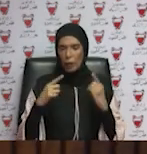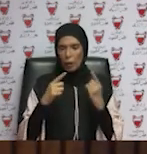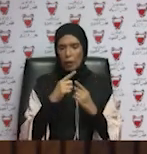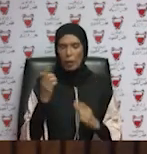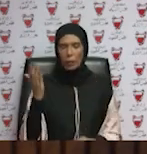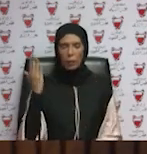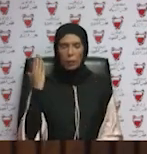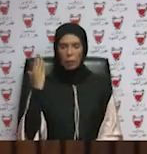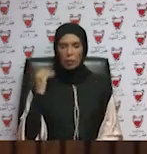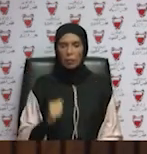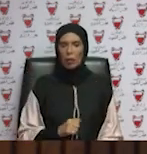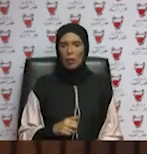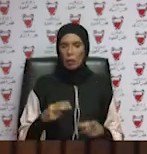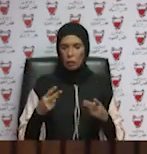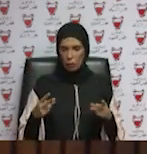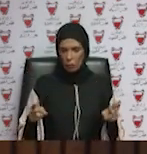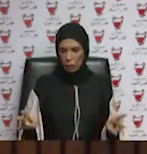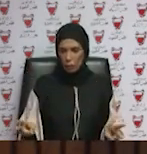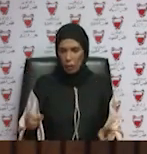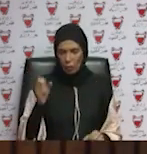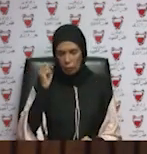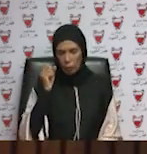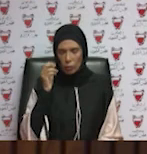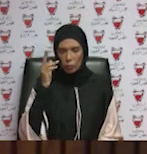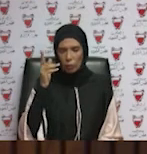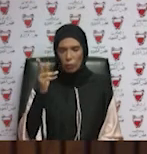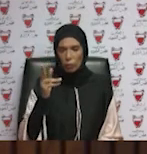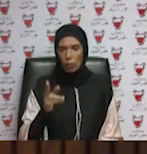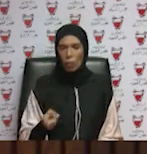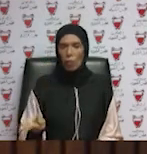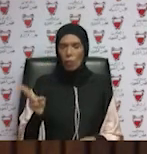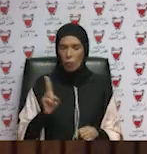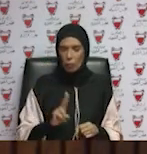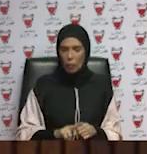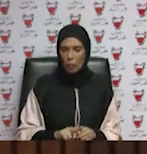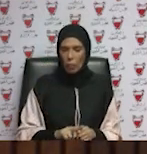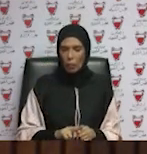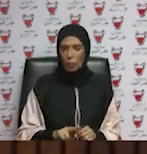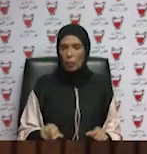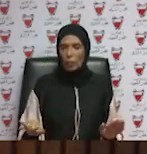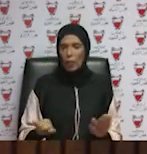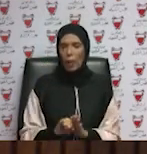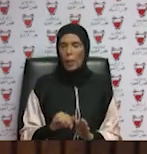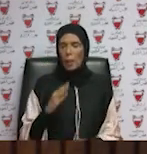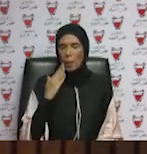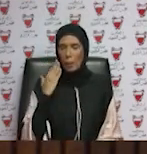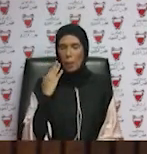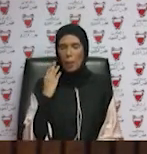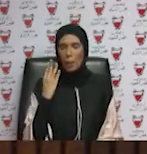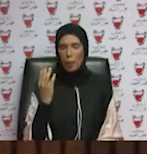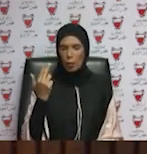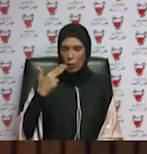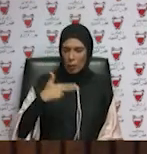السابقة بالموافقة على فكرته وجواز نظره وفقاً للمادة 94 من